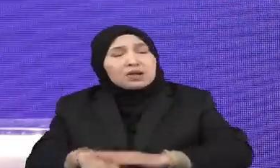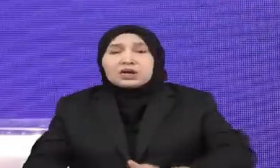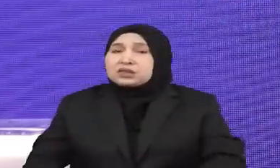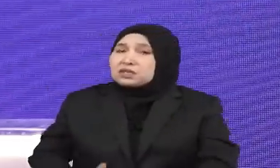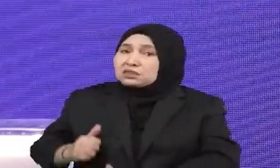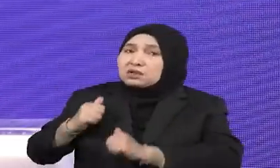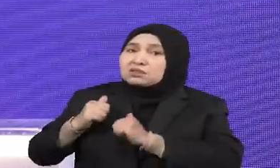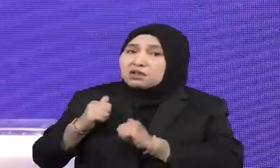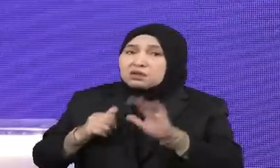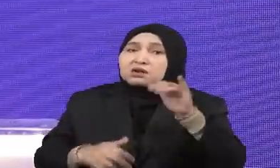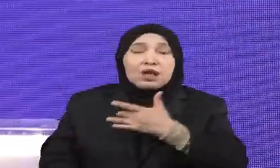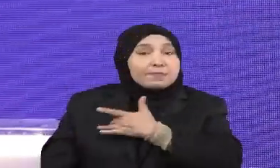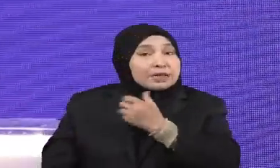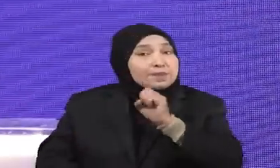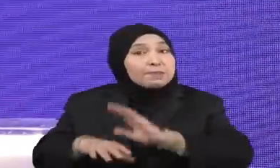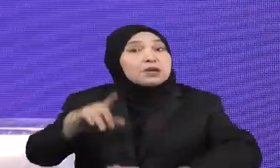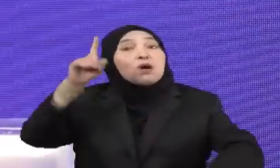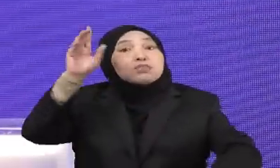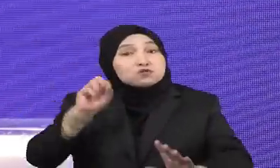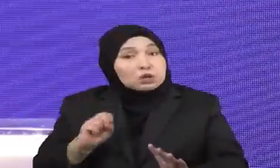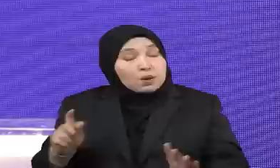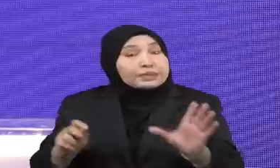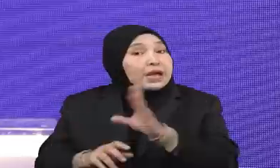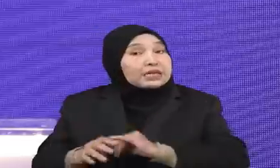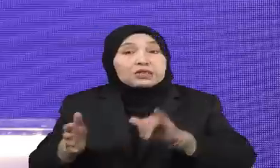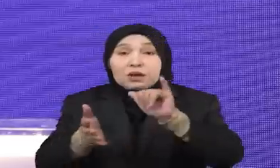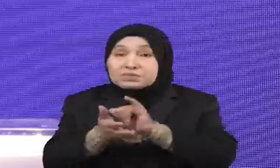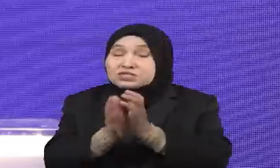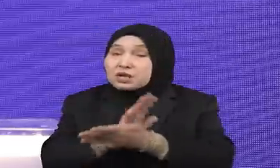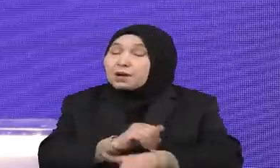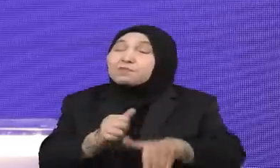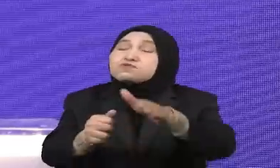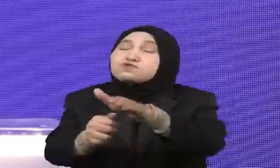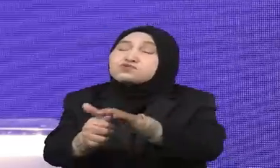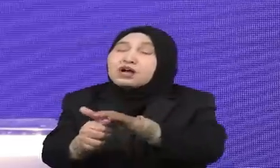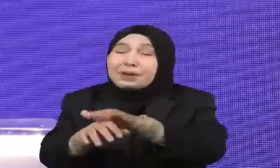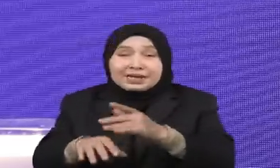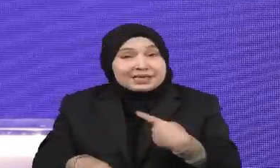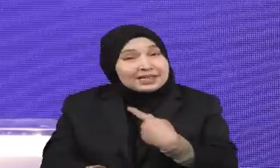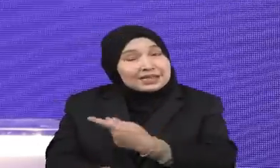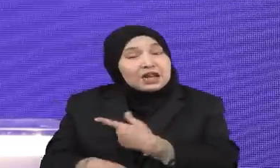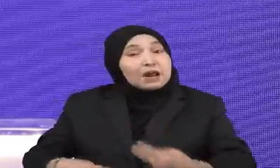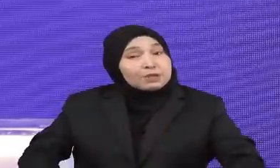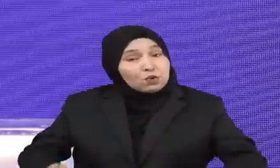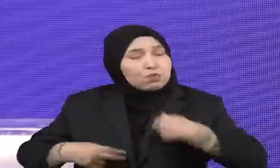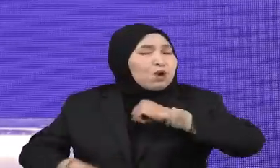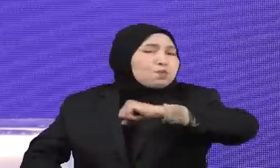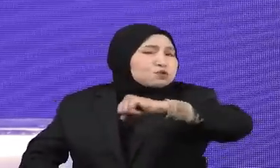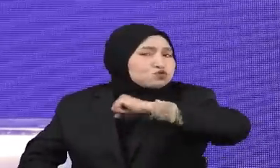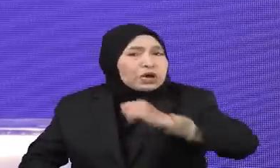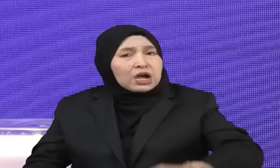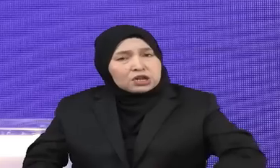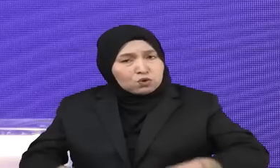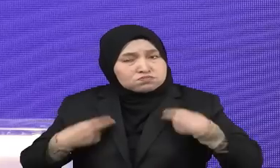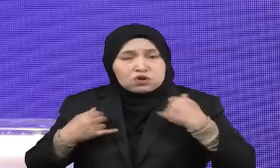yang beriman kepada Allah Subhanahu wa ta'ala dan kepada kita dalam hidup kita dalam perjuangan hidup sebagai seorang